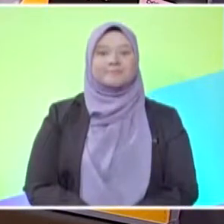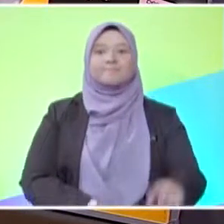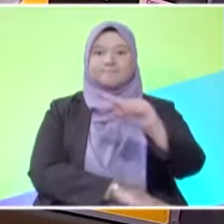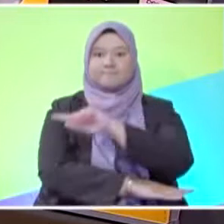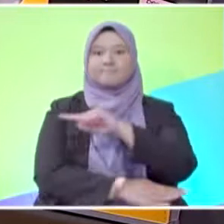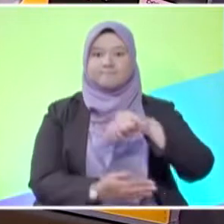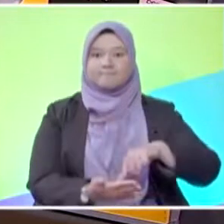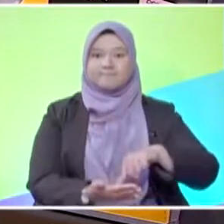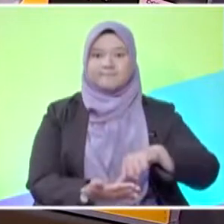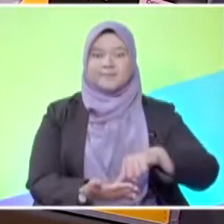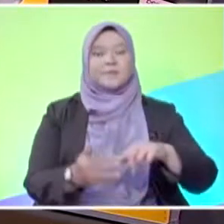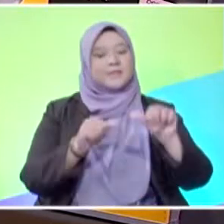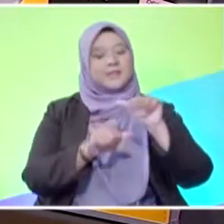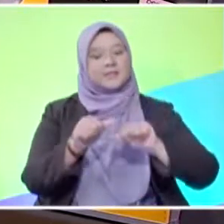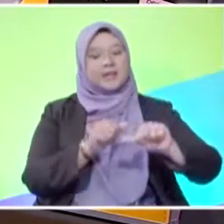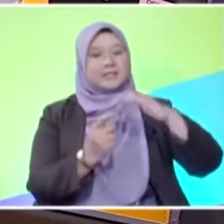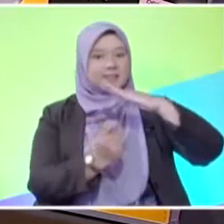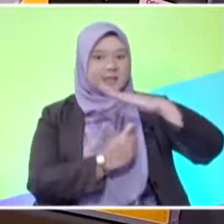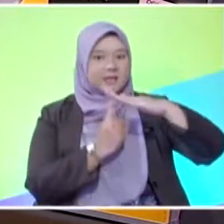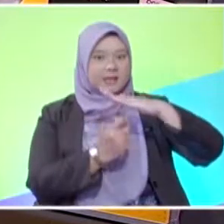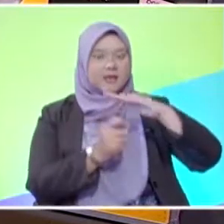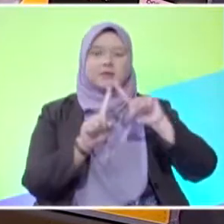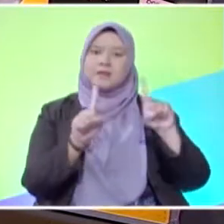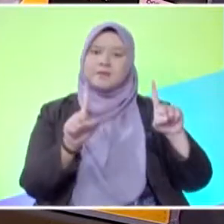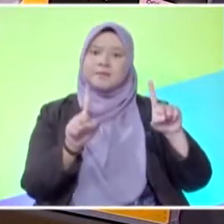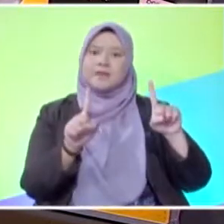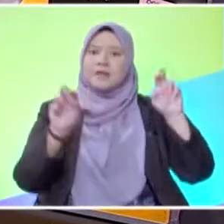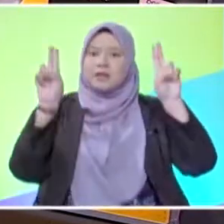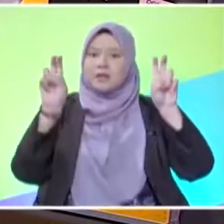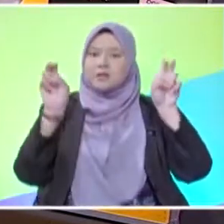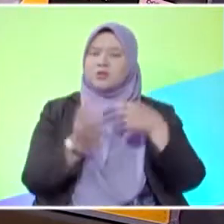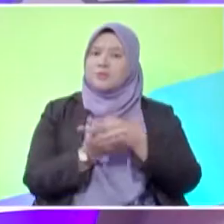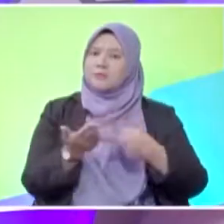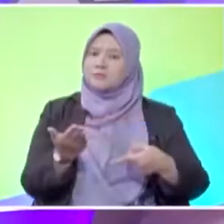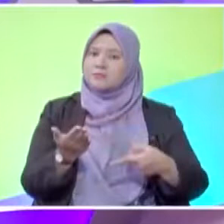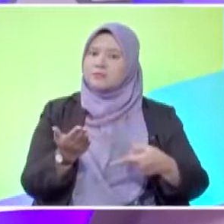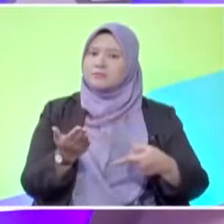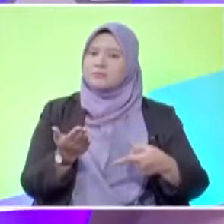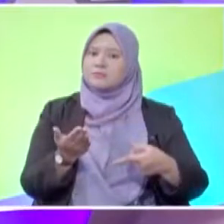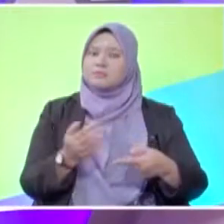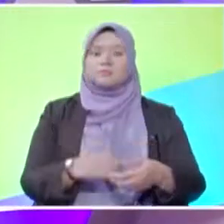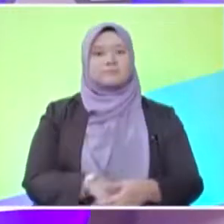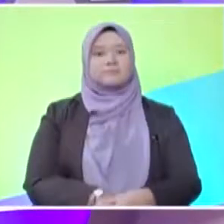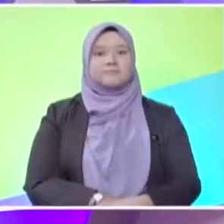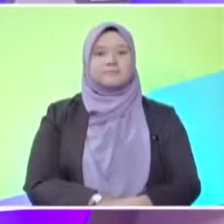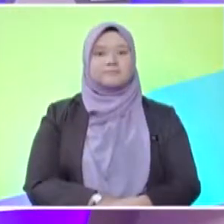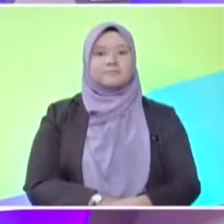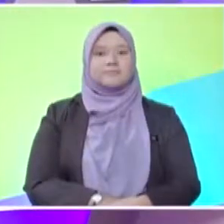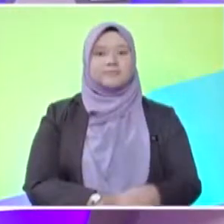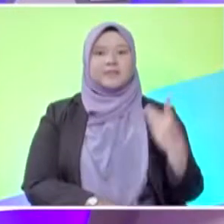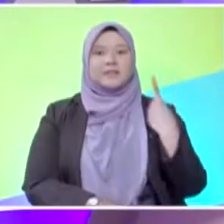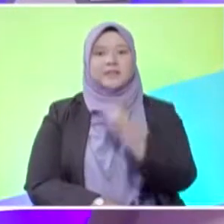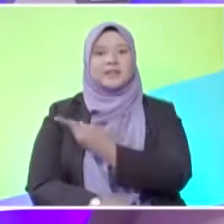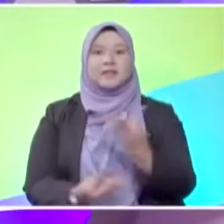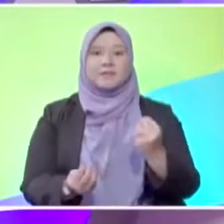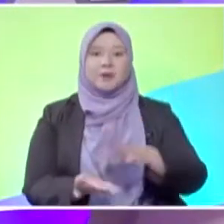apel yang kita terluka ini cekgu ini by Lazada mode-mode semua macaya acak-acakan belajar dalam mata pelajaran